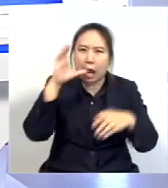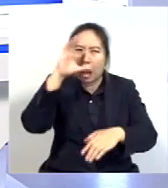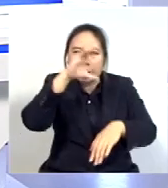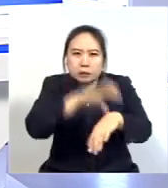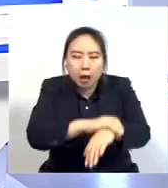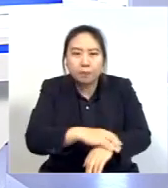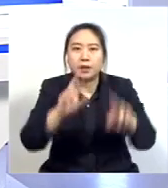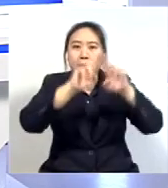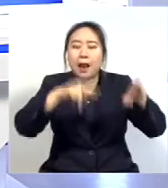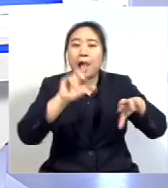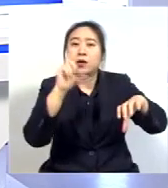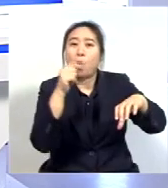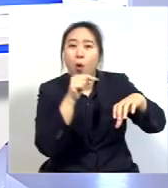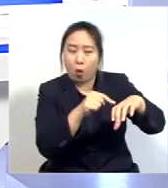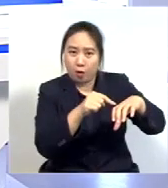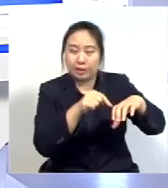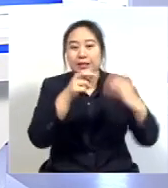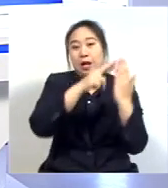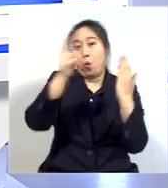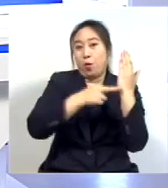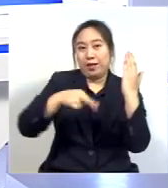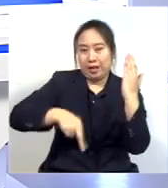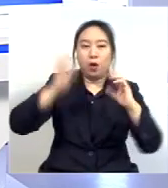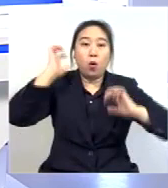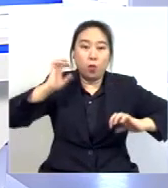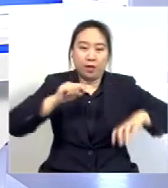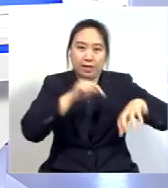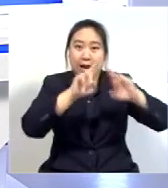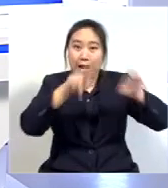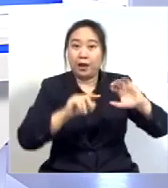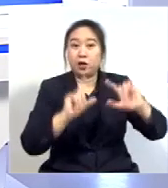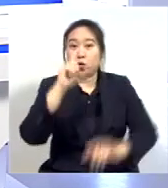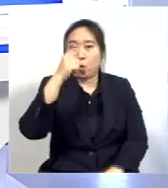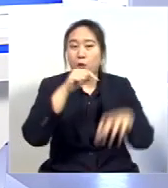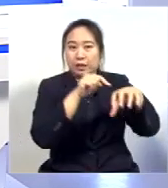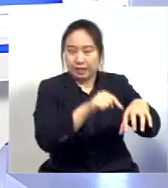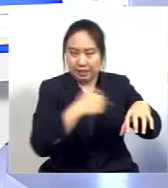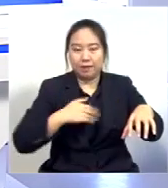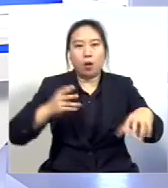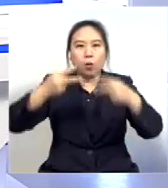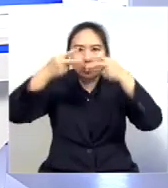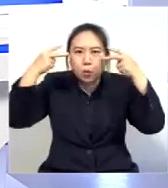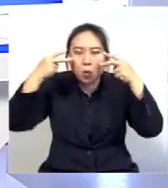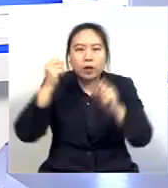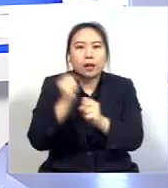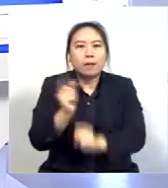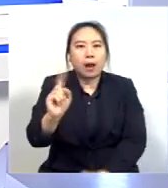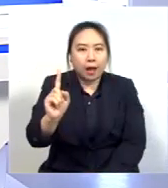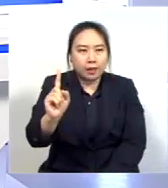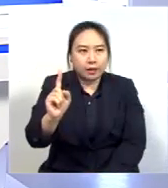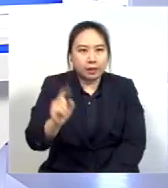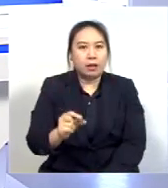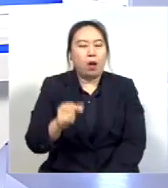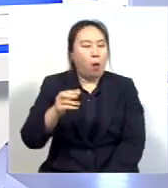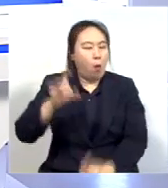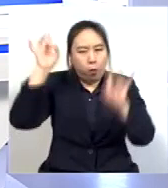นบุกเข้าไปปล้นร้านทองในห้างสรรพสินค้าโรบินสันที่ลพบุรีเหตุการณ์ที่เกิดขึ้นครั้งนี้คือคนร้ายก่อเหตุใช้คำพู